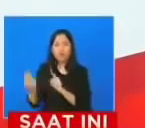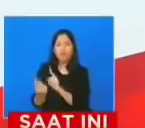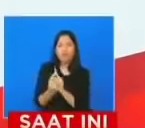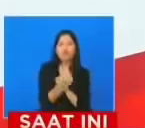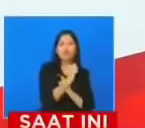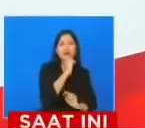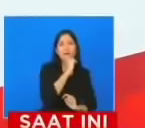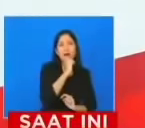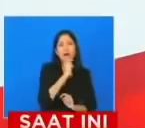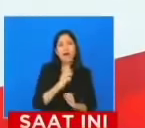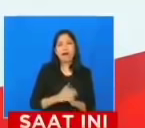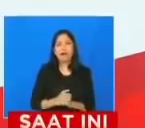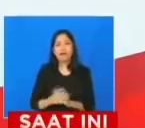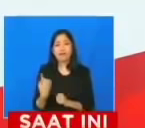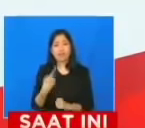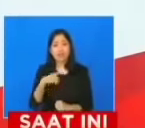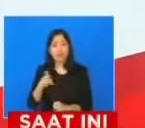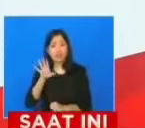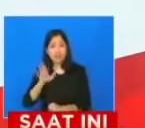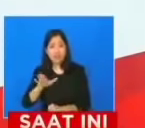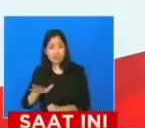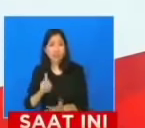Kita harus mewaspadai betul